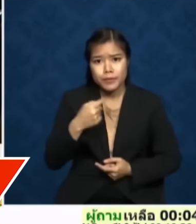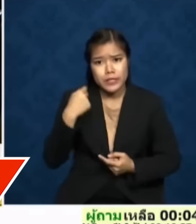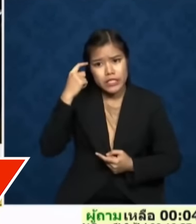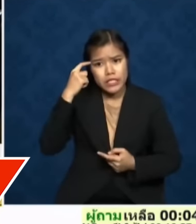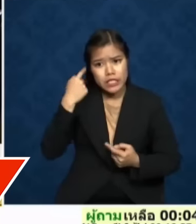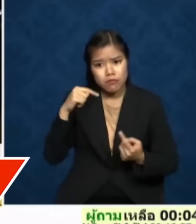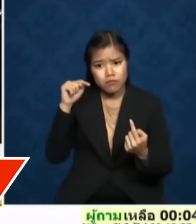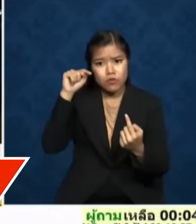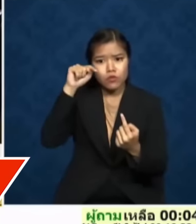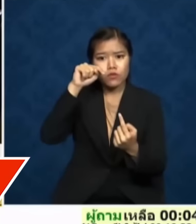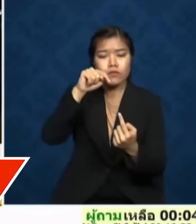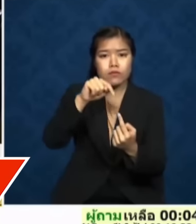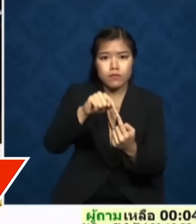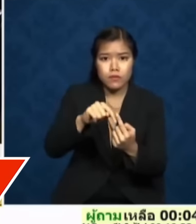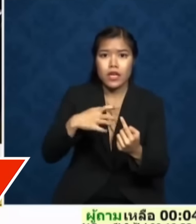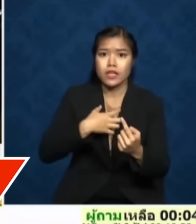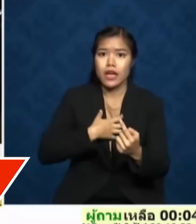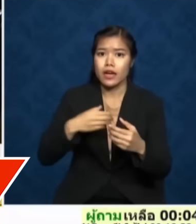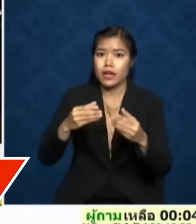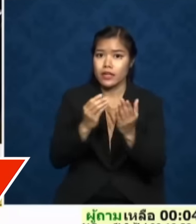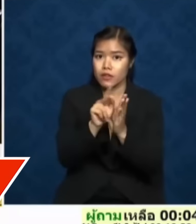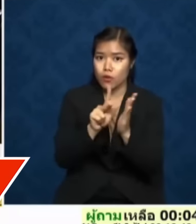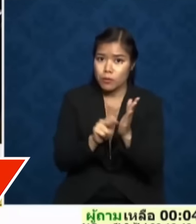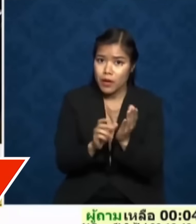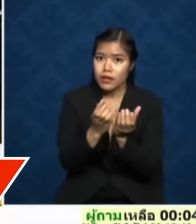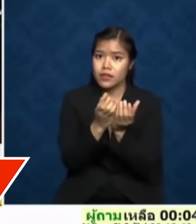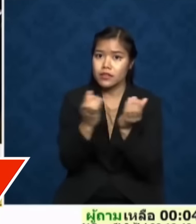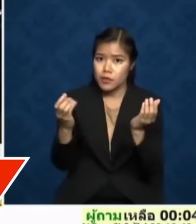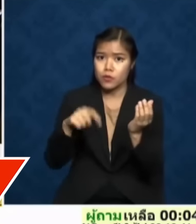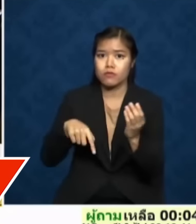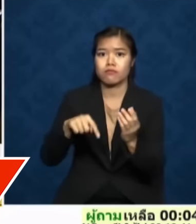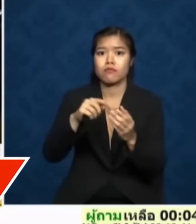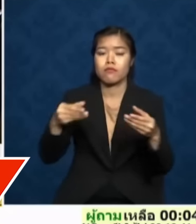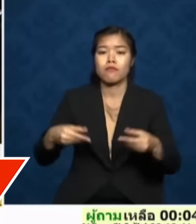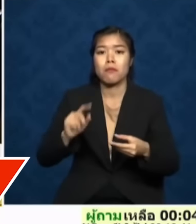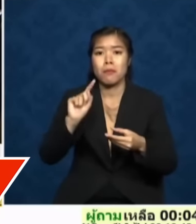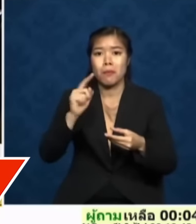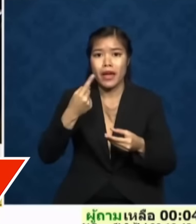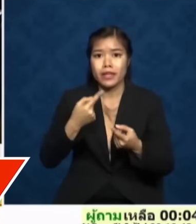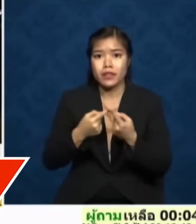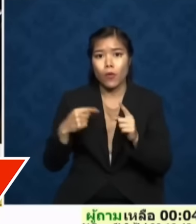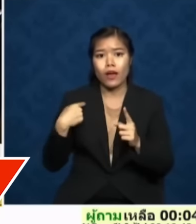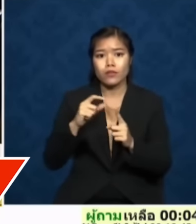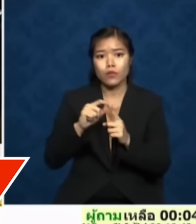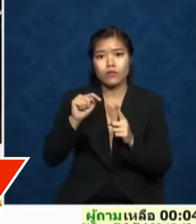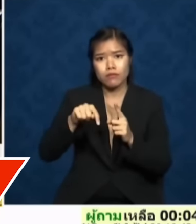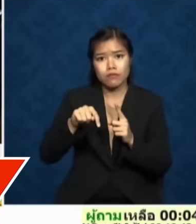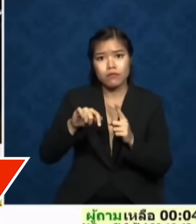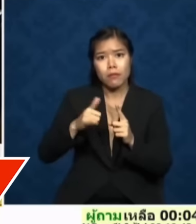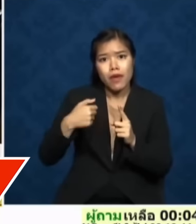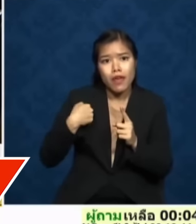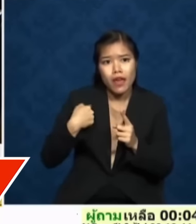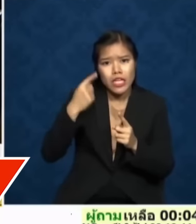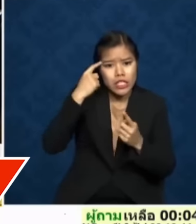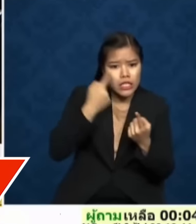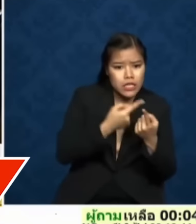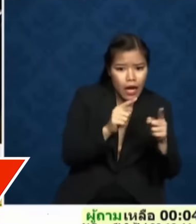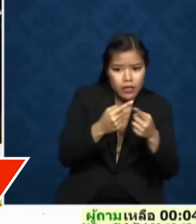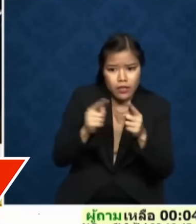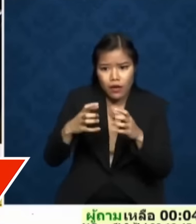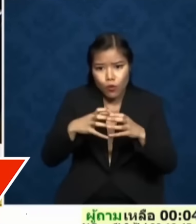ำให้เสียงของคนที่ต้องการมีรัฐธรรมนูญฉบับใหม่เป็นเอกภาพให้มากที่สุดกลับเป็นคำถามที่ทำให้เสียงแตกครับเราประเมินไม่ได้หรอก